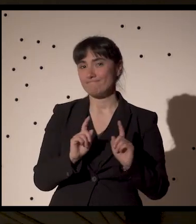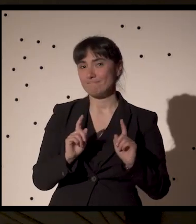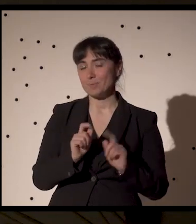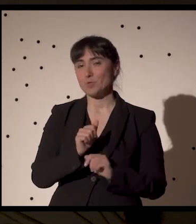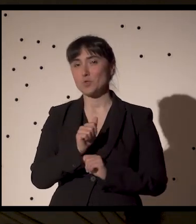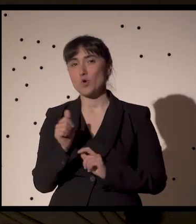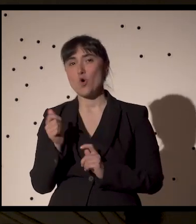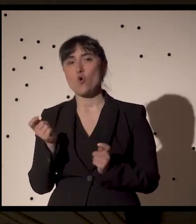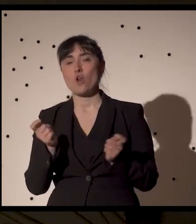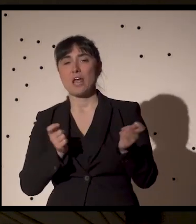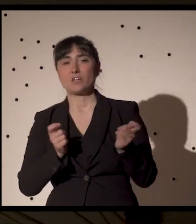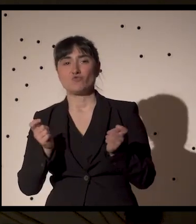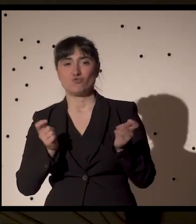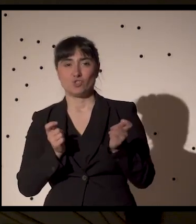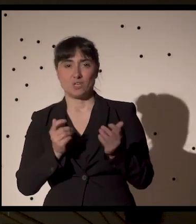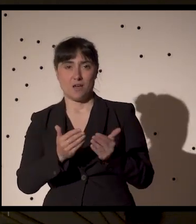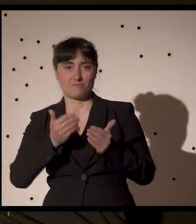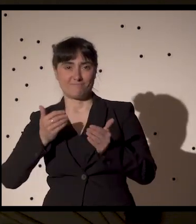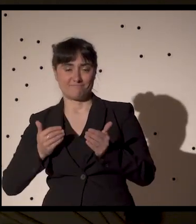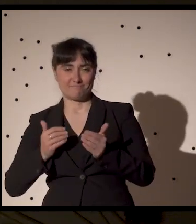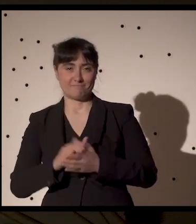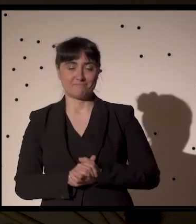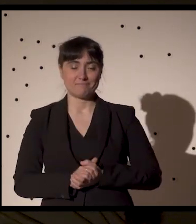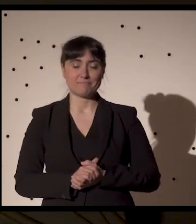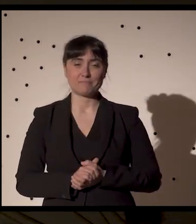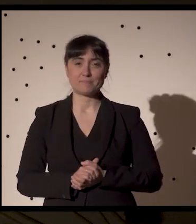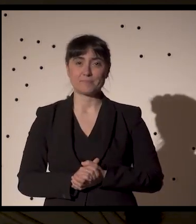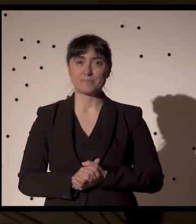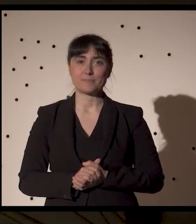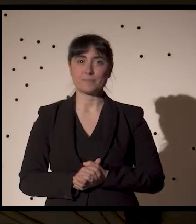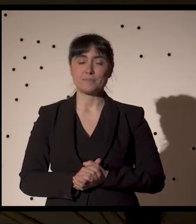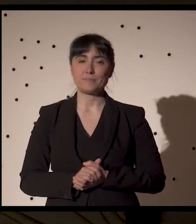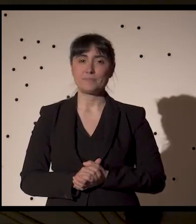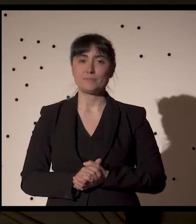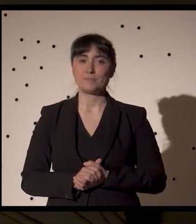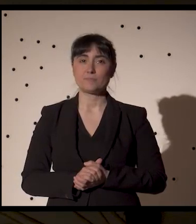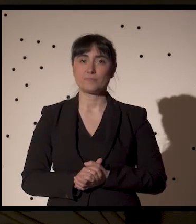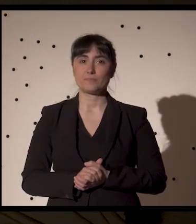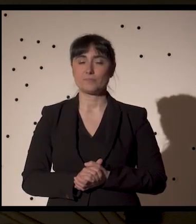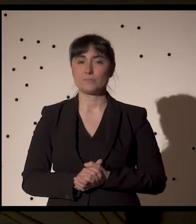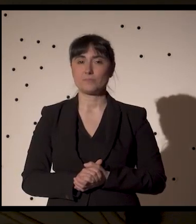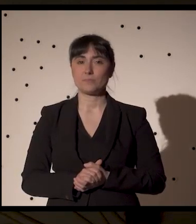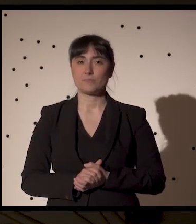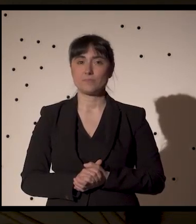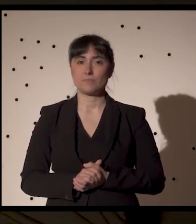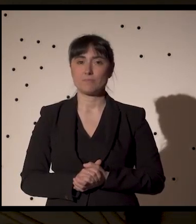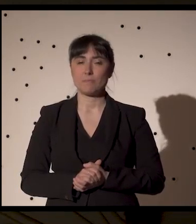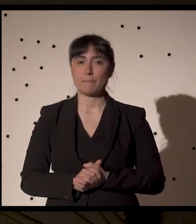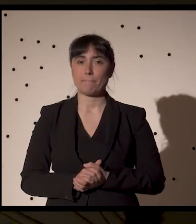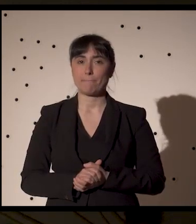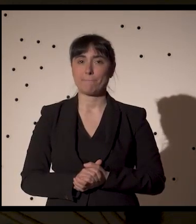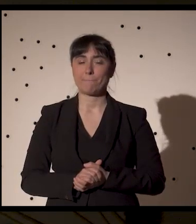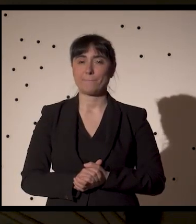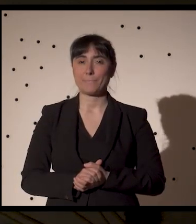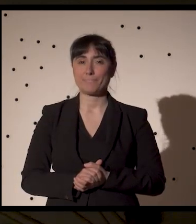della regia del lavoro questa serie di